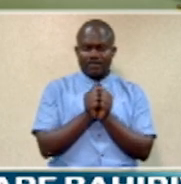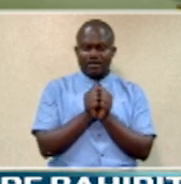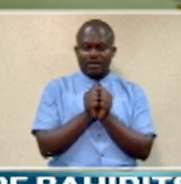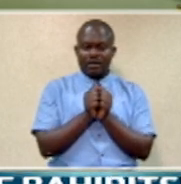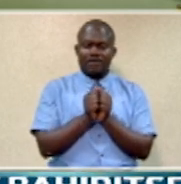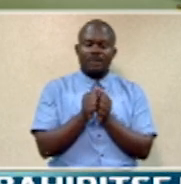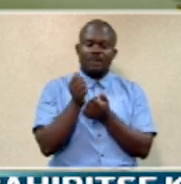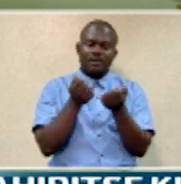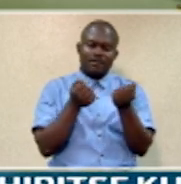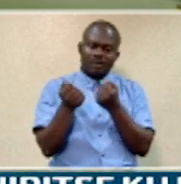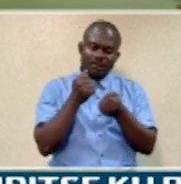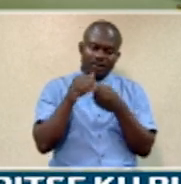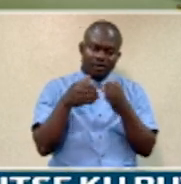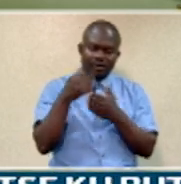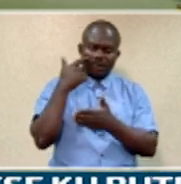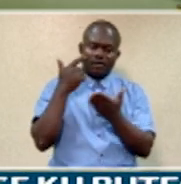imodoka